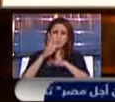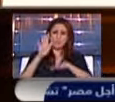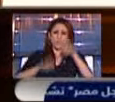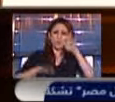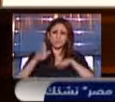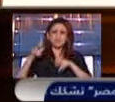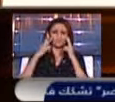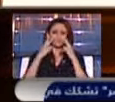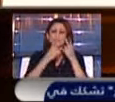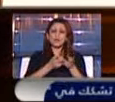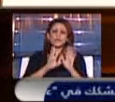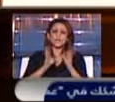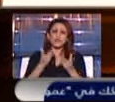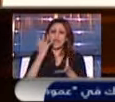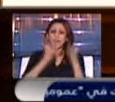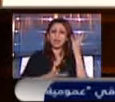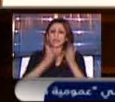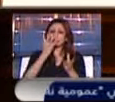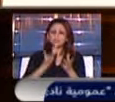اتفضل. اولا